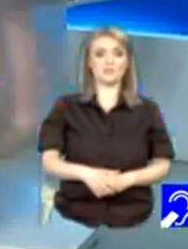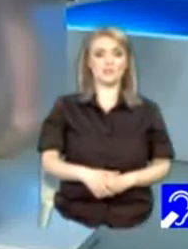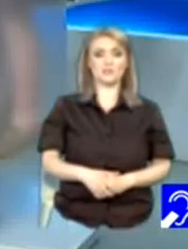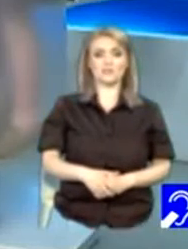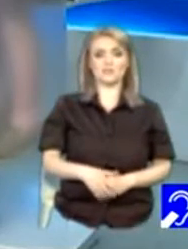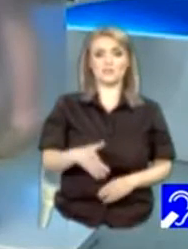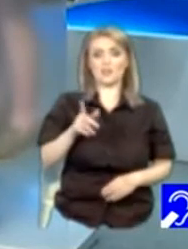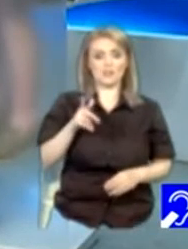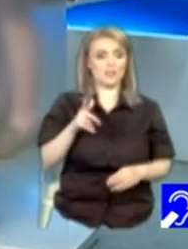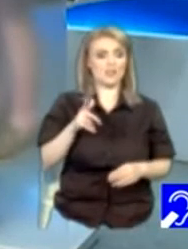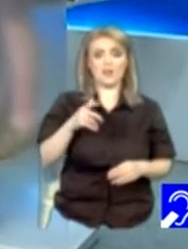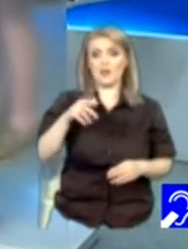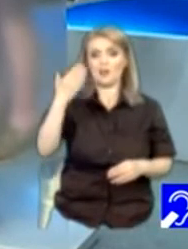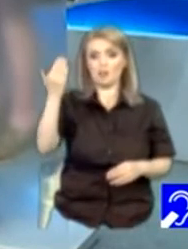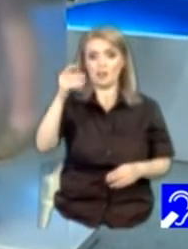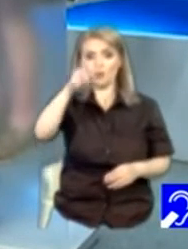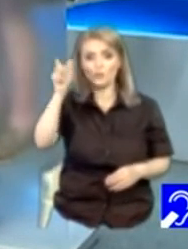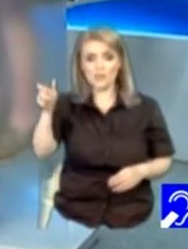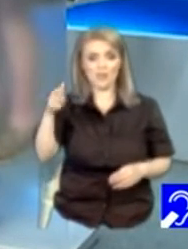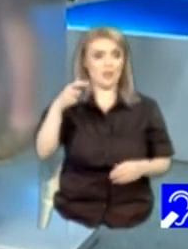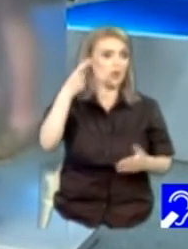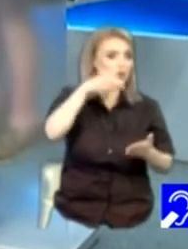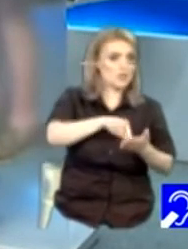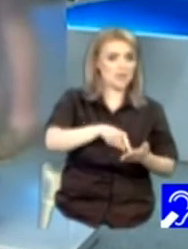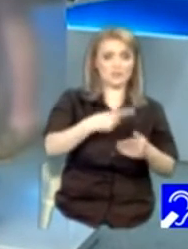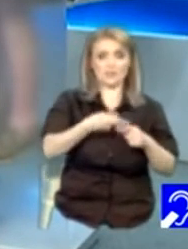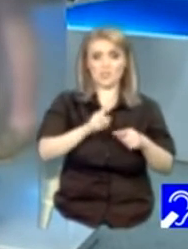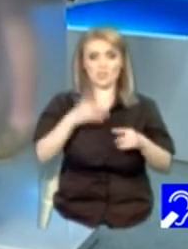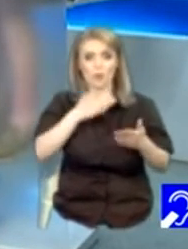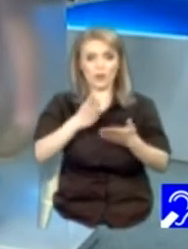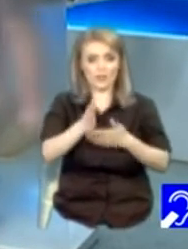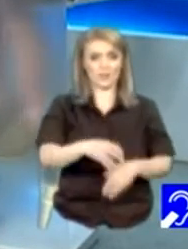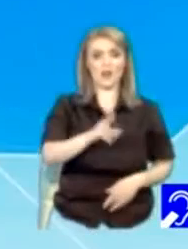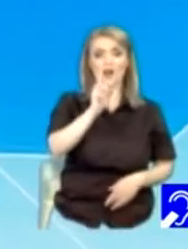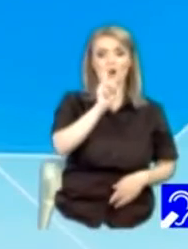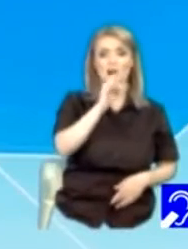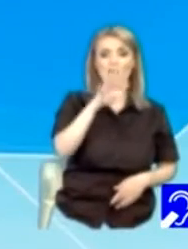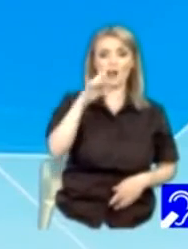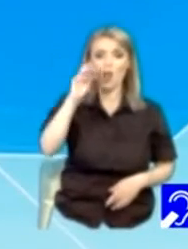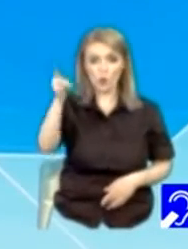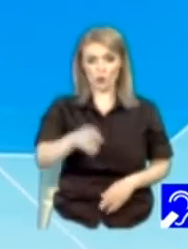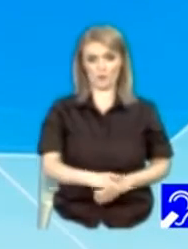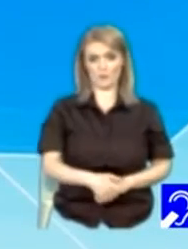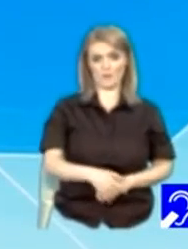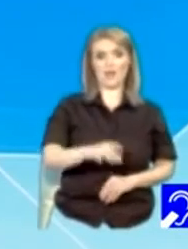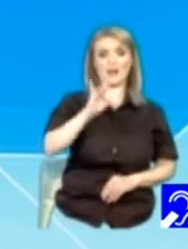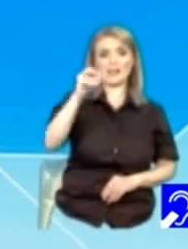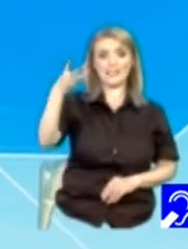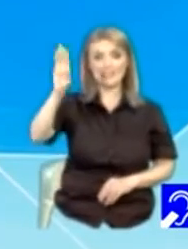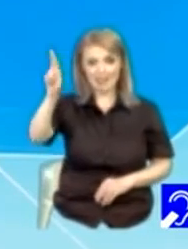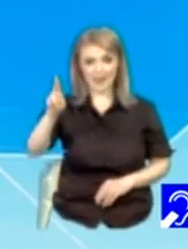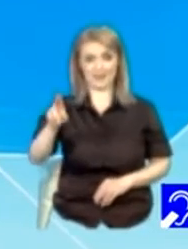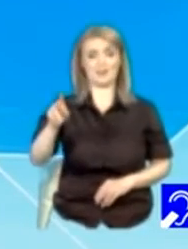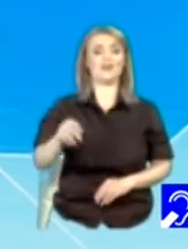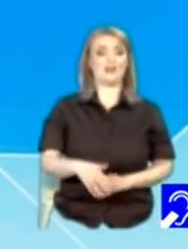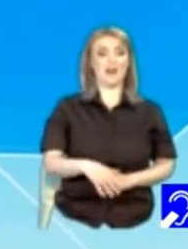Cafcaliuc, Chicu, Rizea. Acești oameni, atât timp cât vor exista în politicul decizional din Republica Moldova,